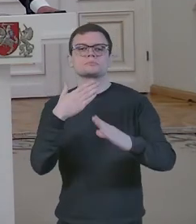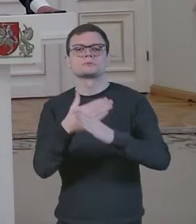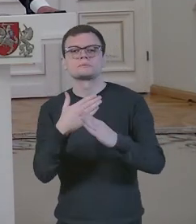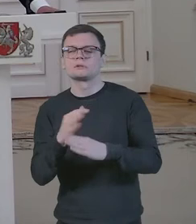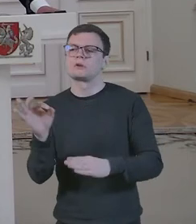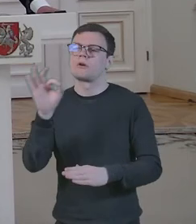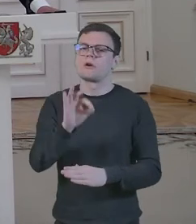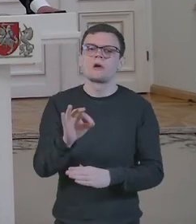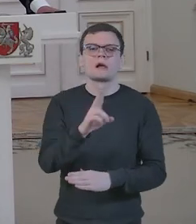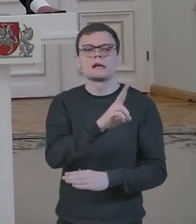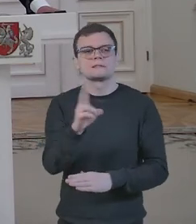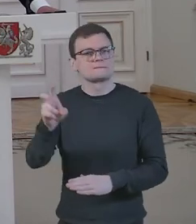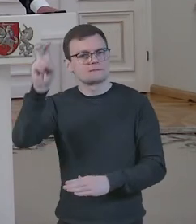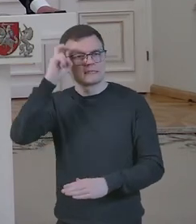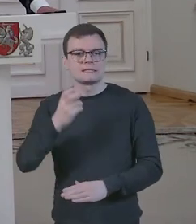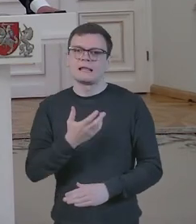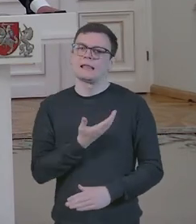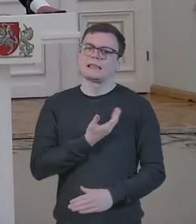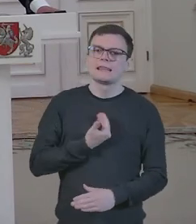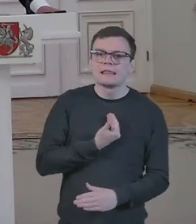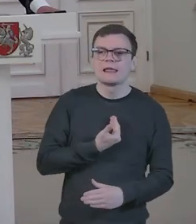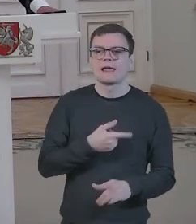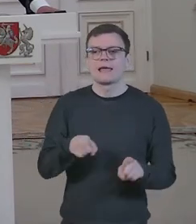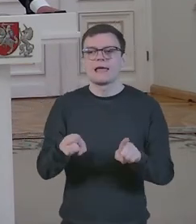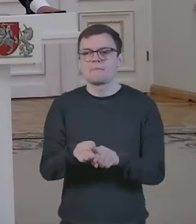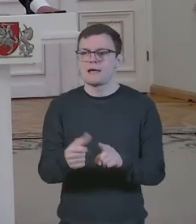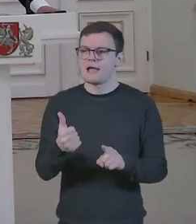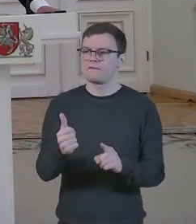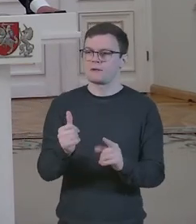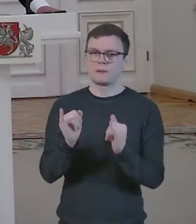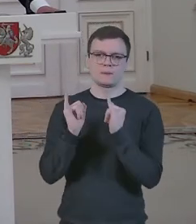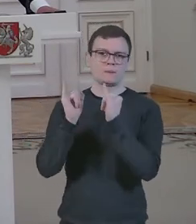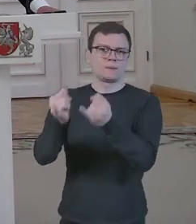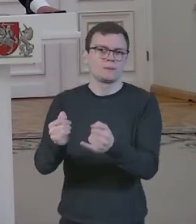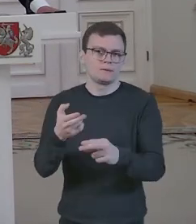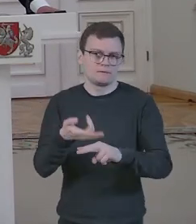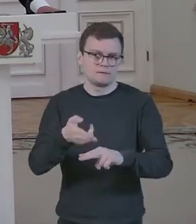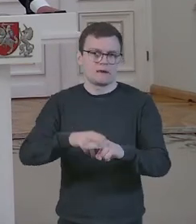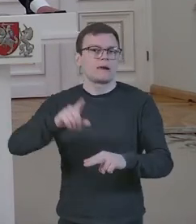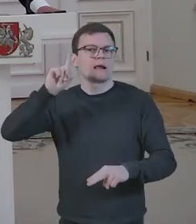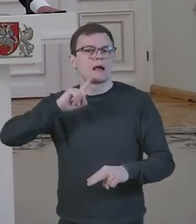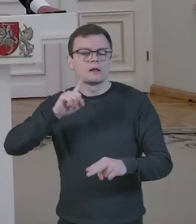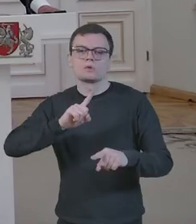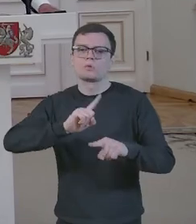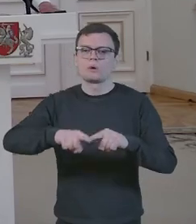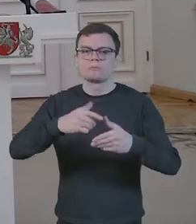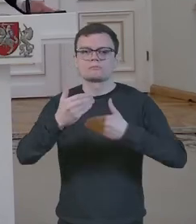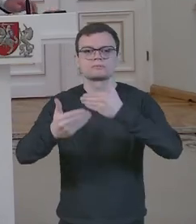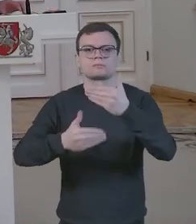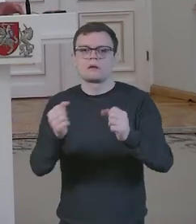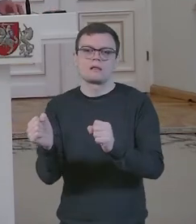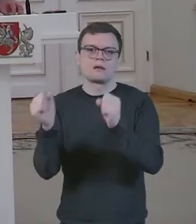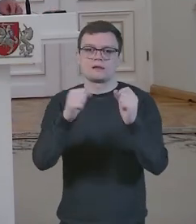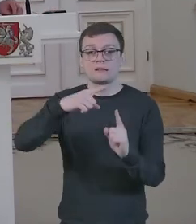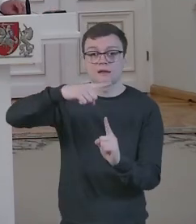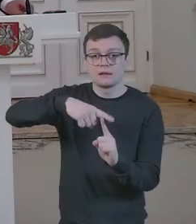skeptikę šalis suteikti kandidatės statusą, žinant, kad na, toj procesas persikels į tarybą? Ačiū.